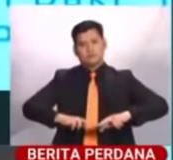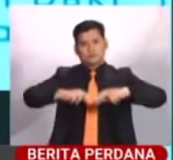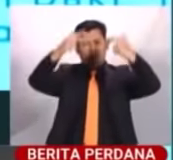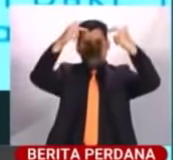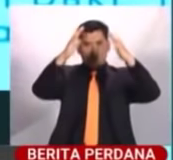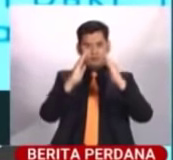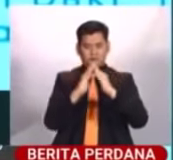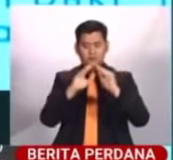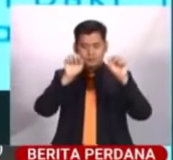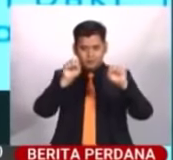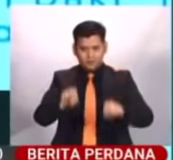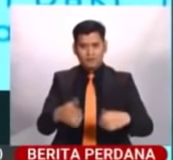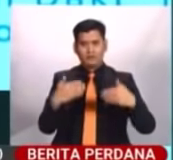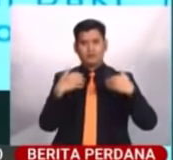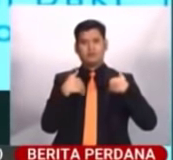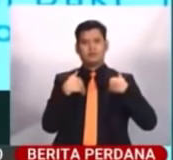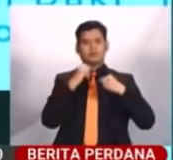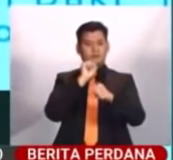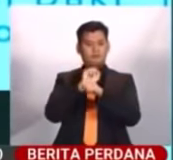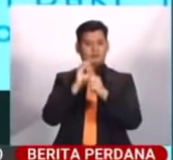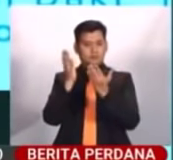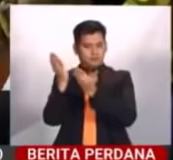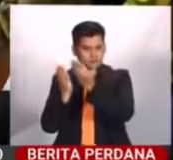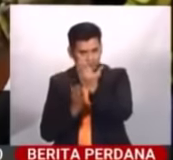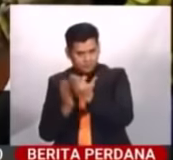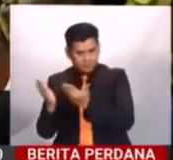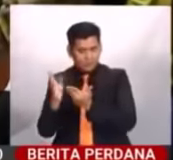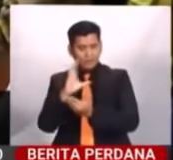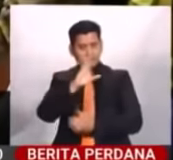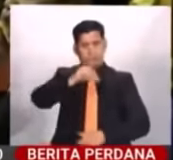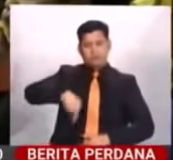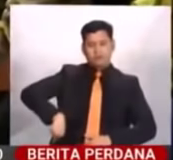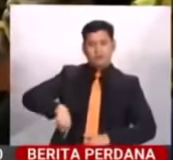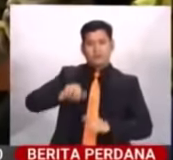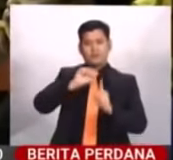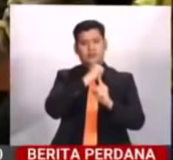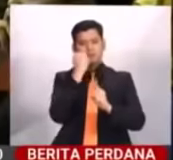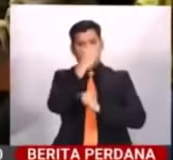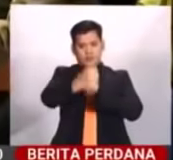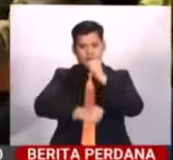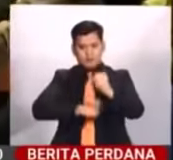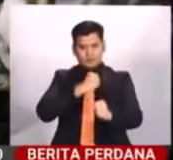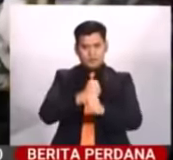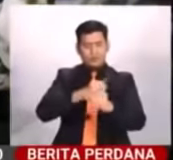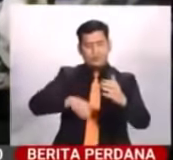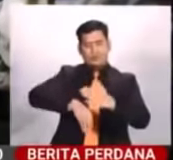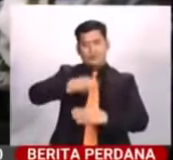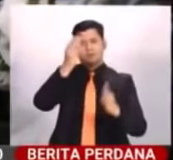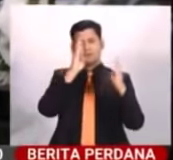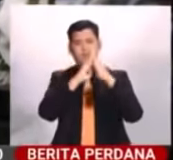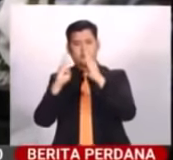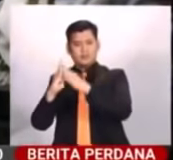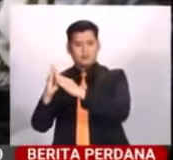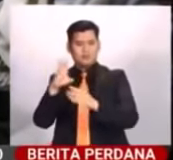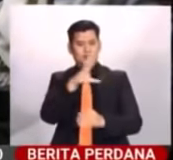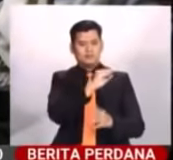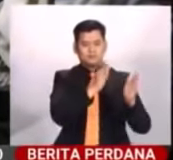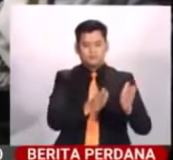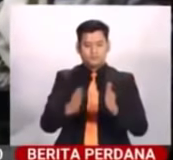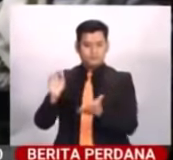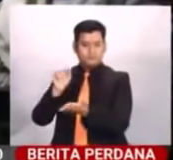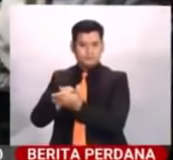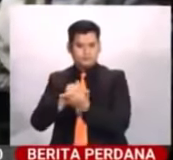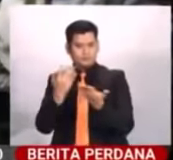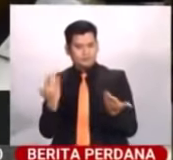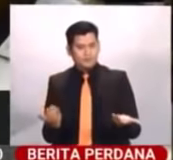milik, pekerjaan, kemudahan awam, peningkatan kualiti alam sekitar dan ruang bandar. Pada masa sama, draft pelan tersebut mengambil